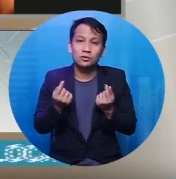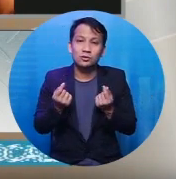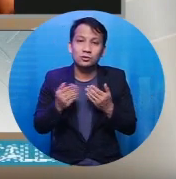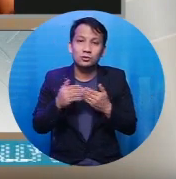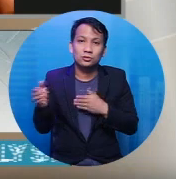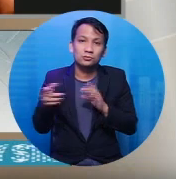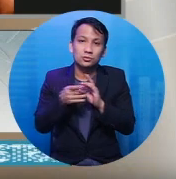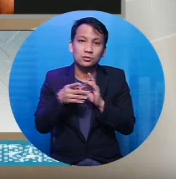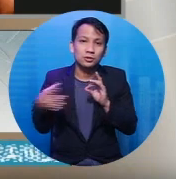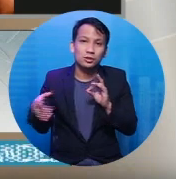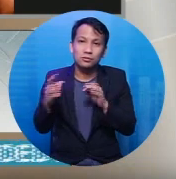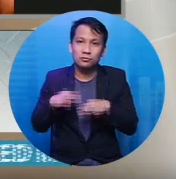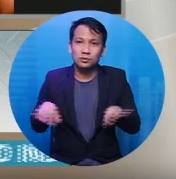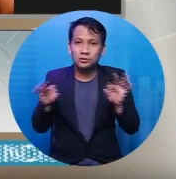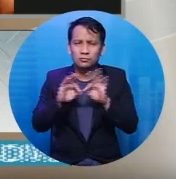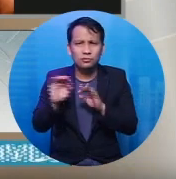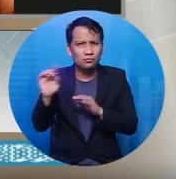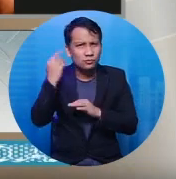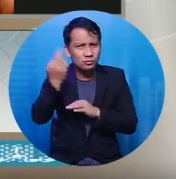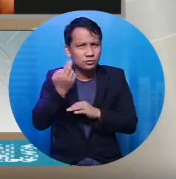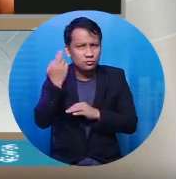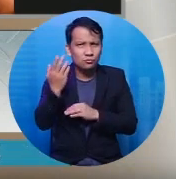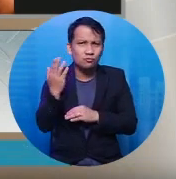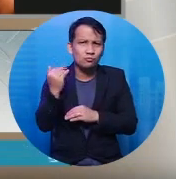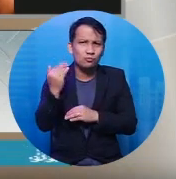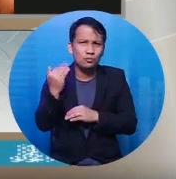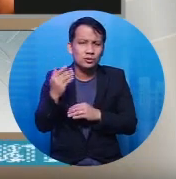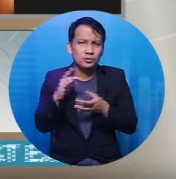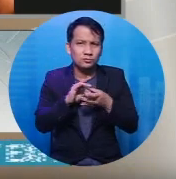si lalaki. Ano pong dahilan, Ma'am?